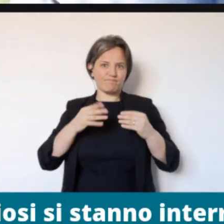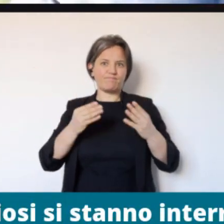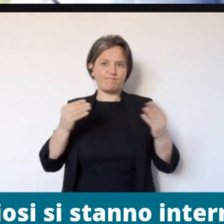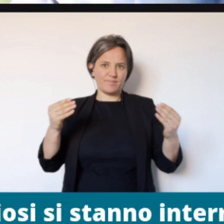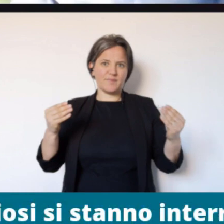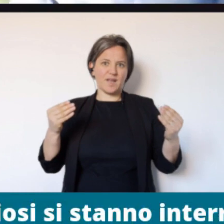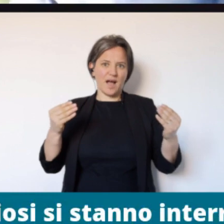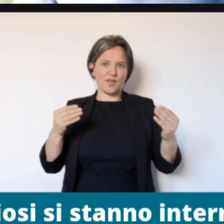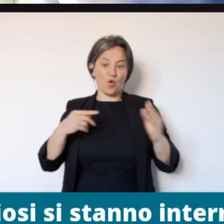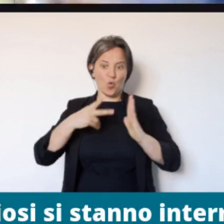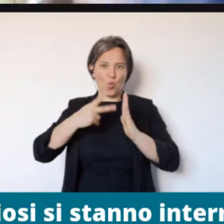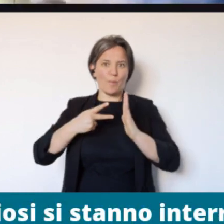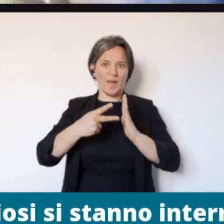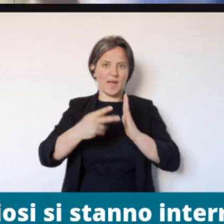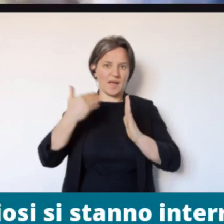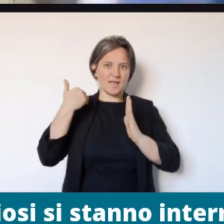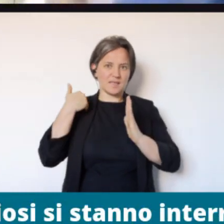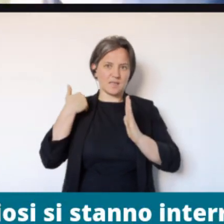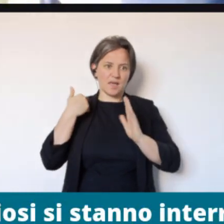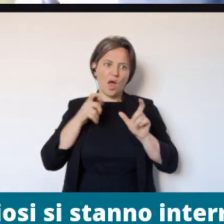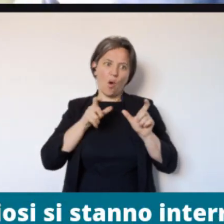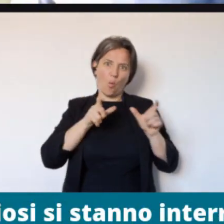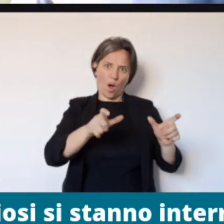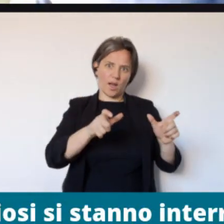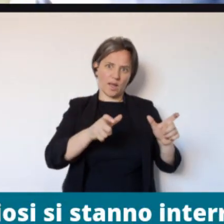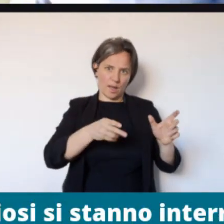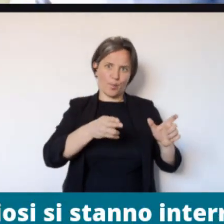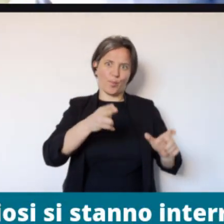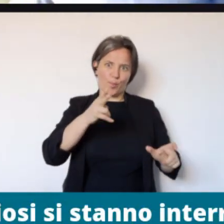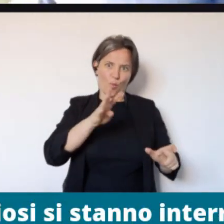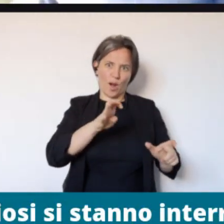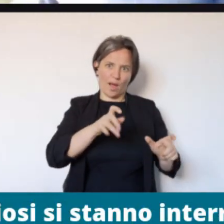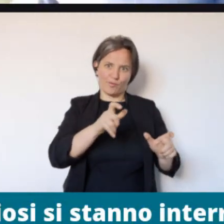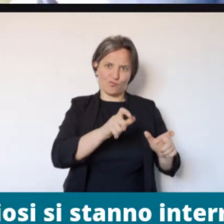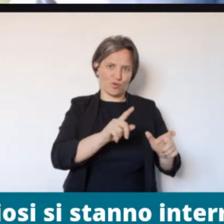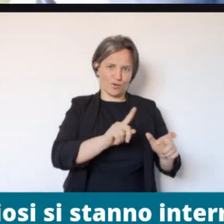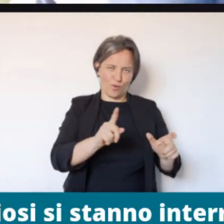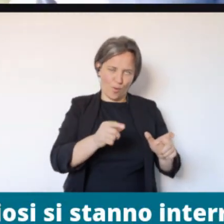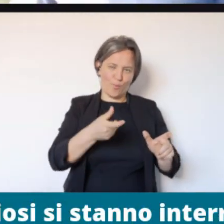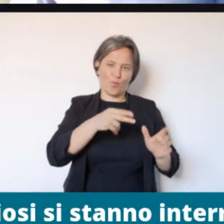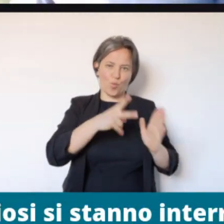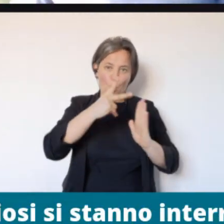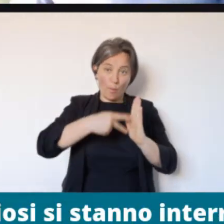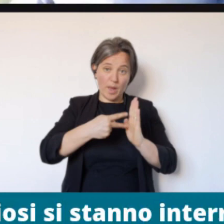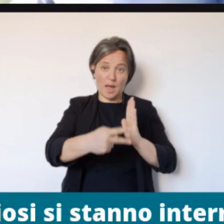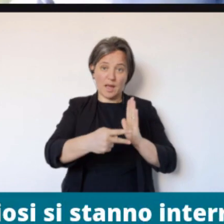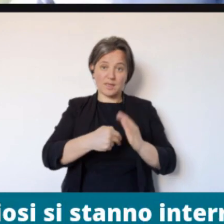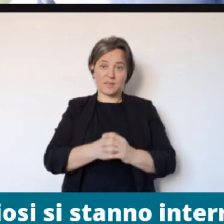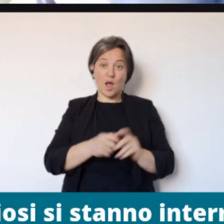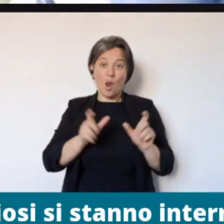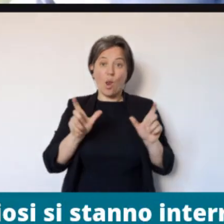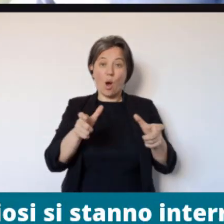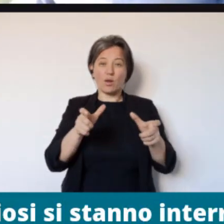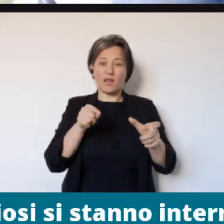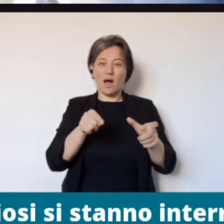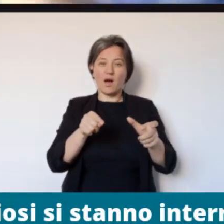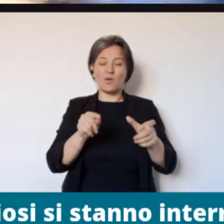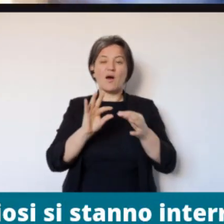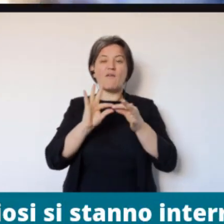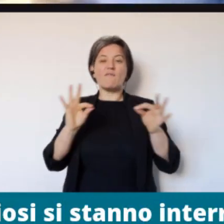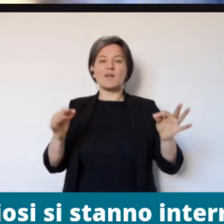durante i giorni, quasi 2 mesi, che è un po' di più di una quarantena, di lockdown, che